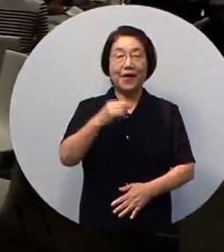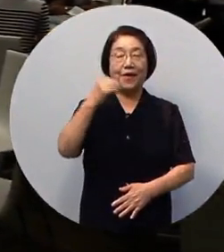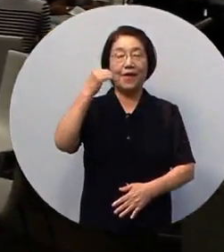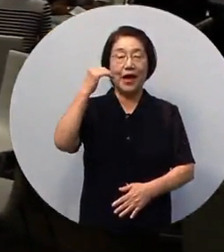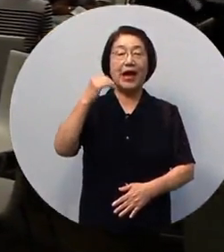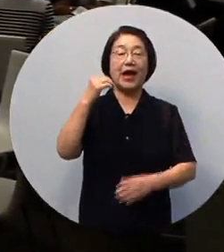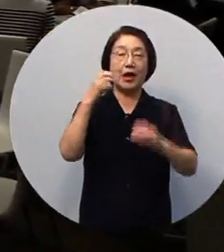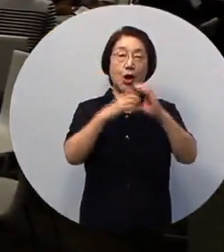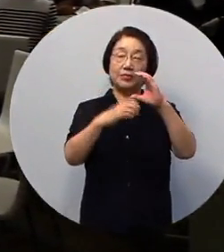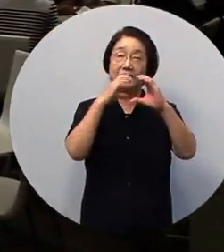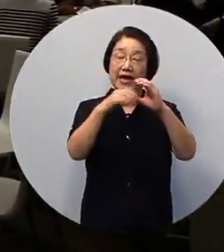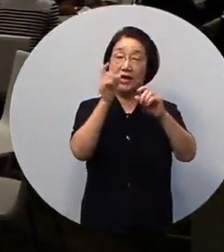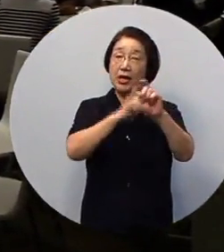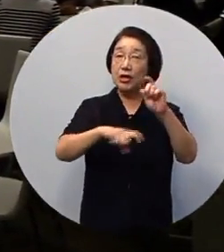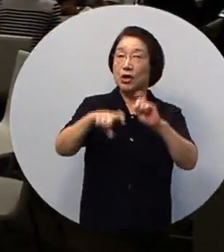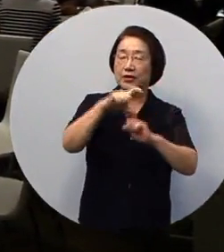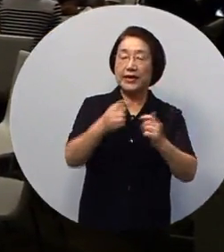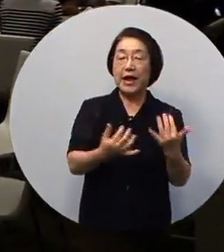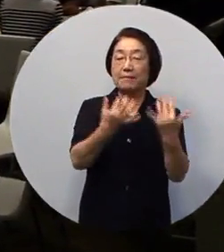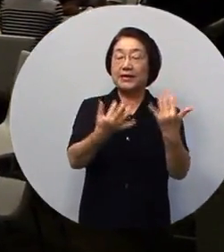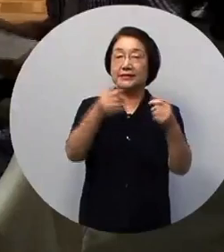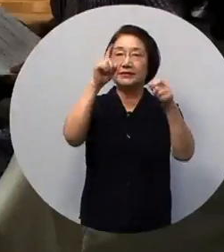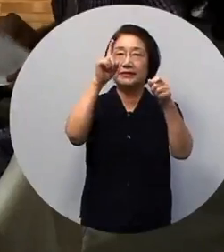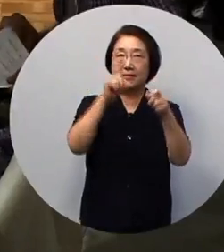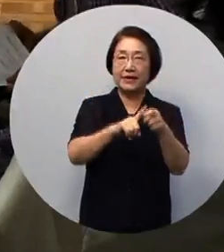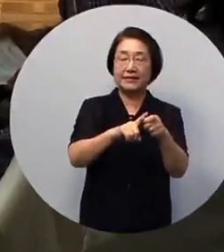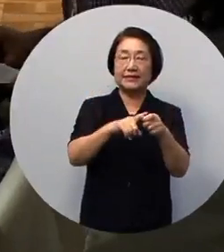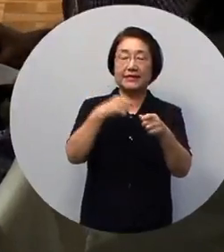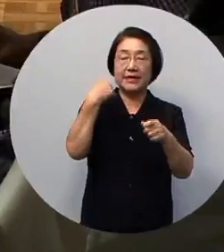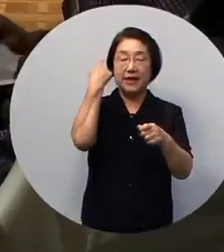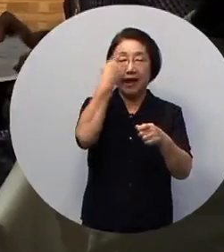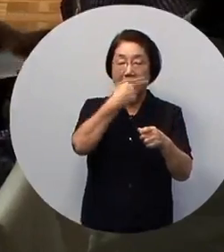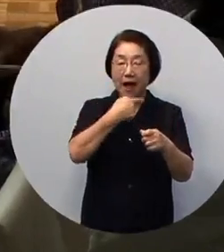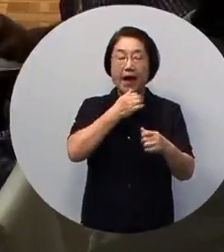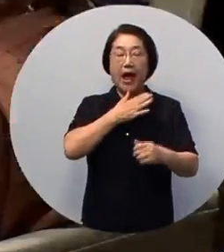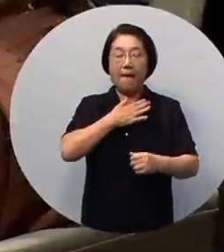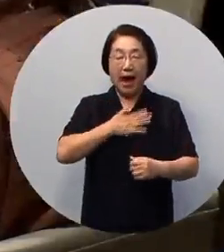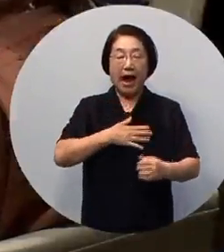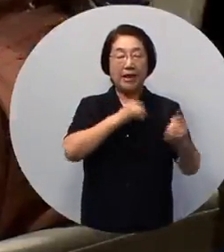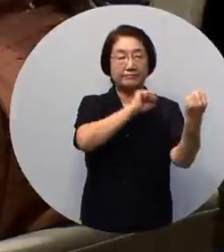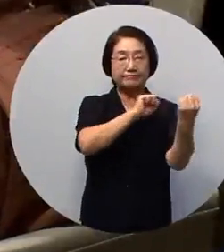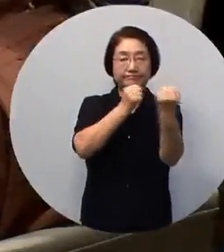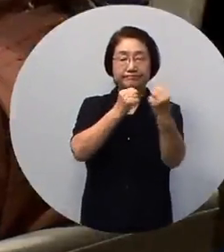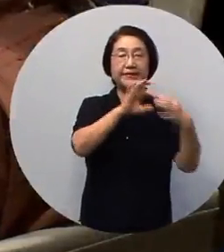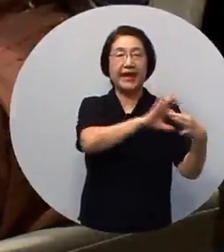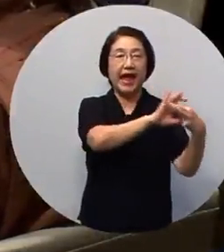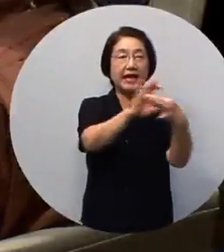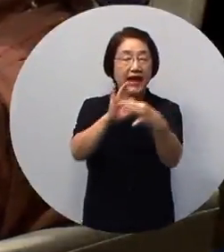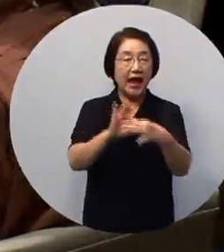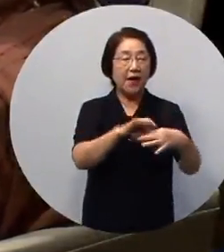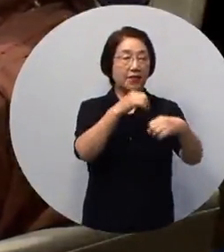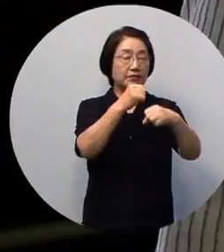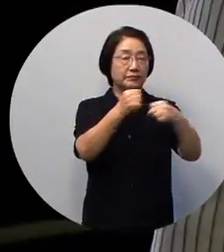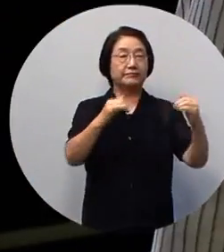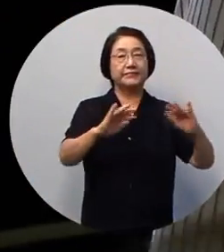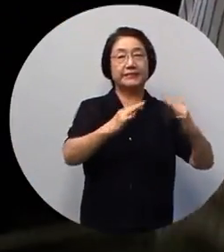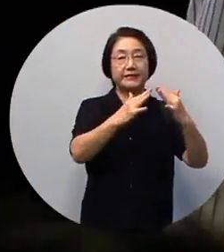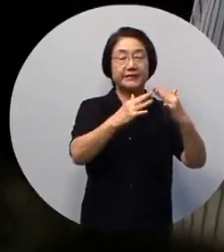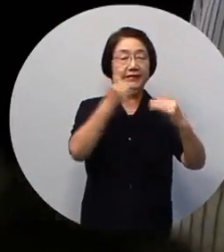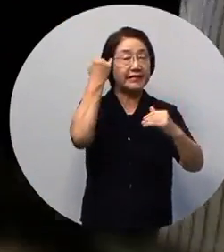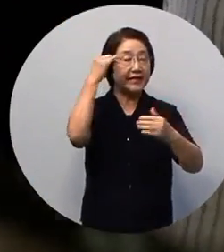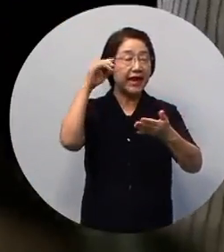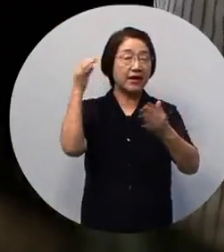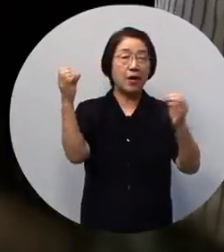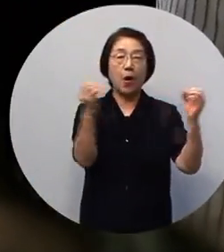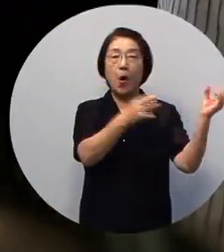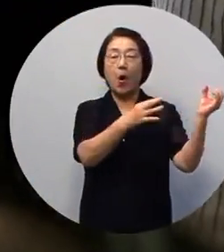ニケーションをより活発にするために、顔の見える関係を築き、 参加者同士による交流、意見交換をし